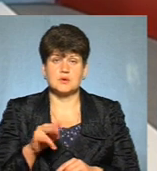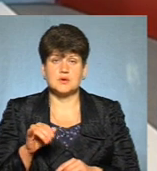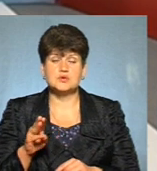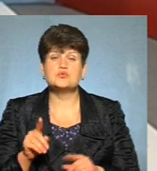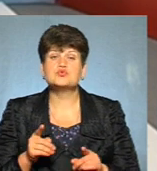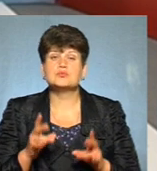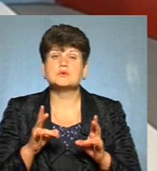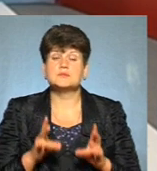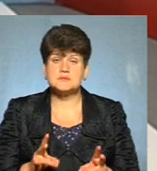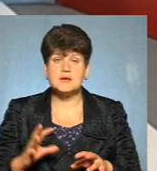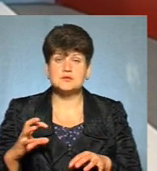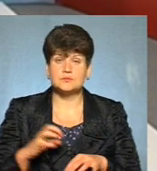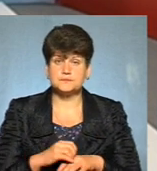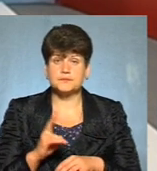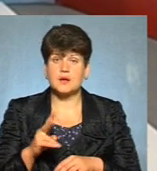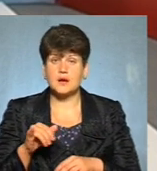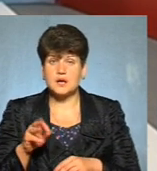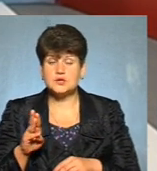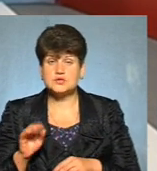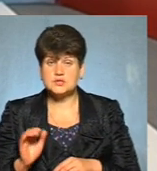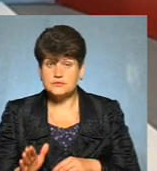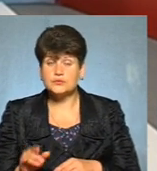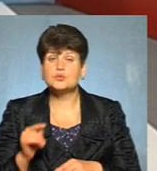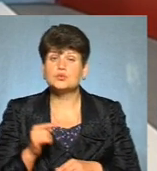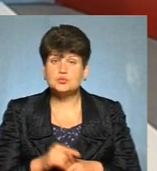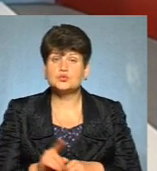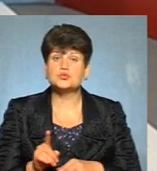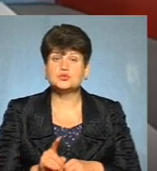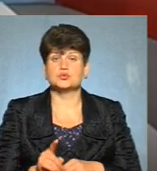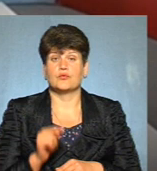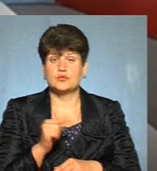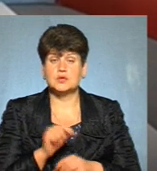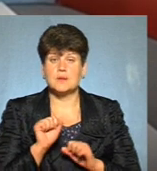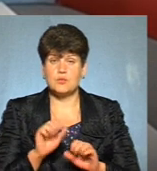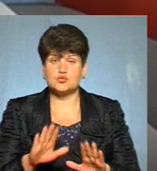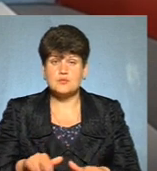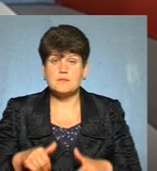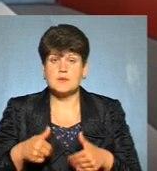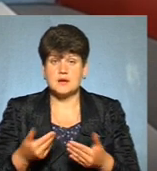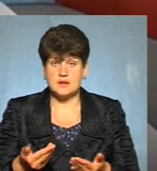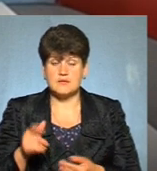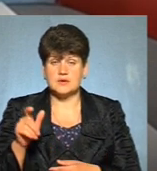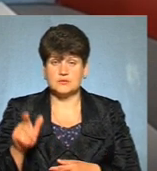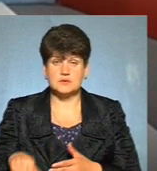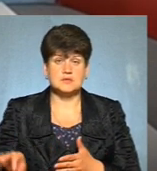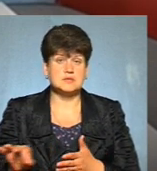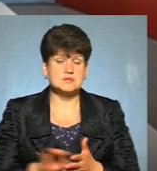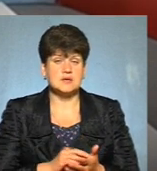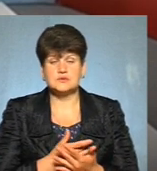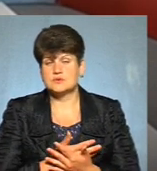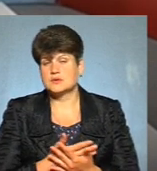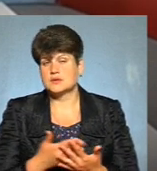небезпечні напади кліщів? Тому що вони можуть передавати людині відразу